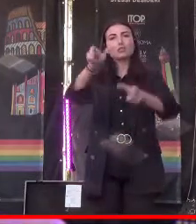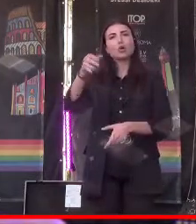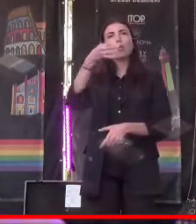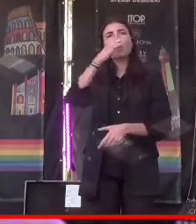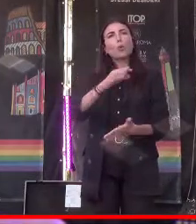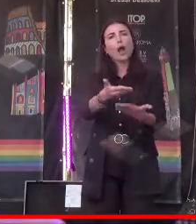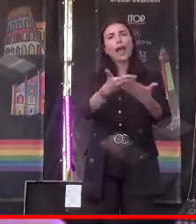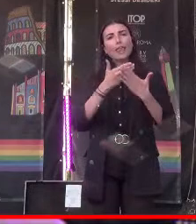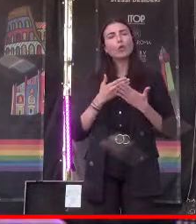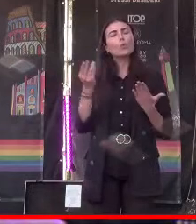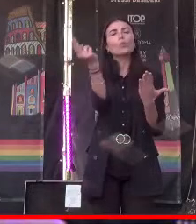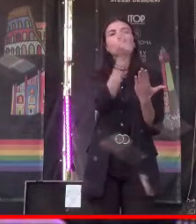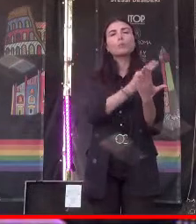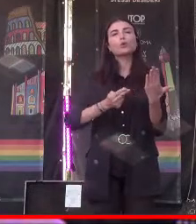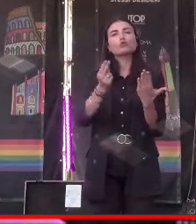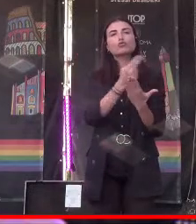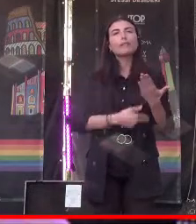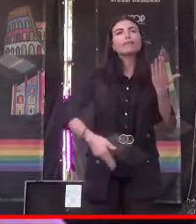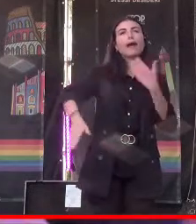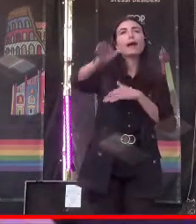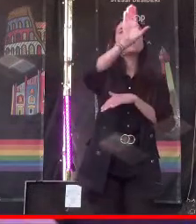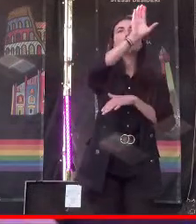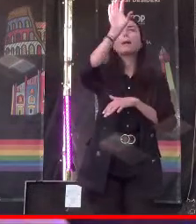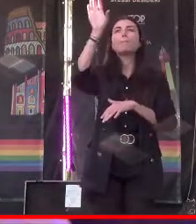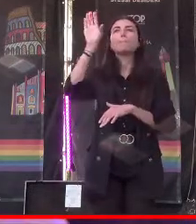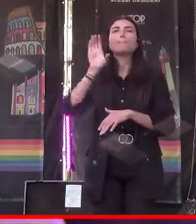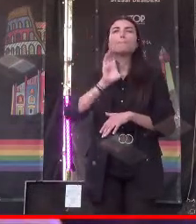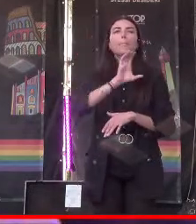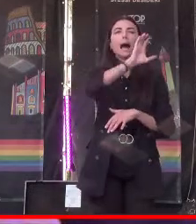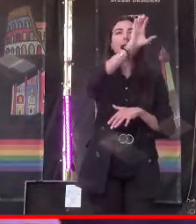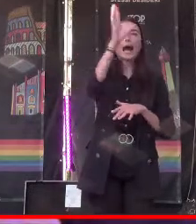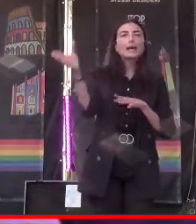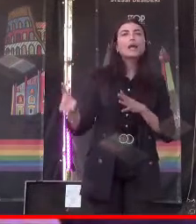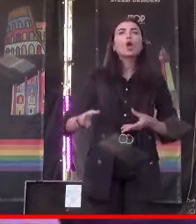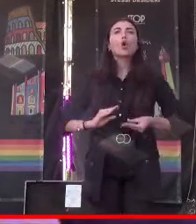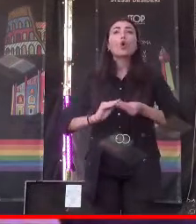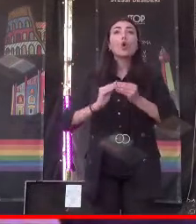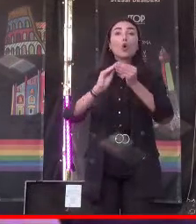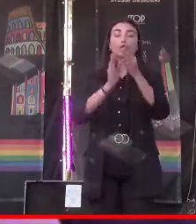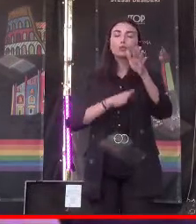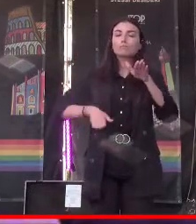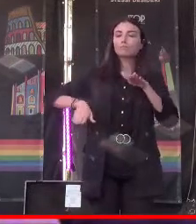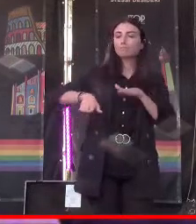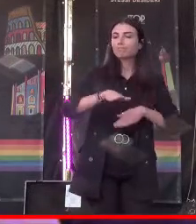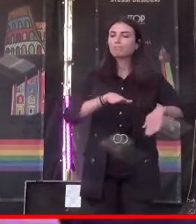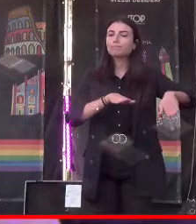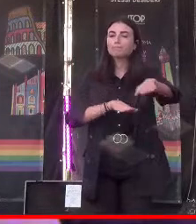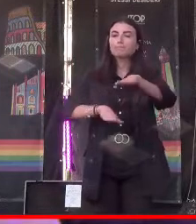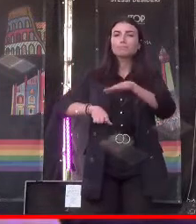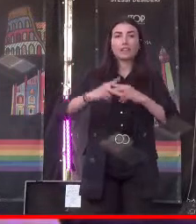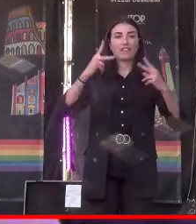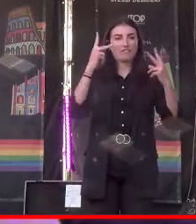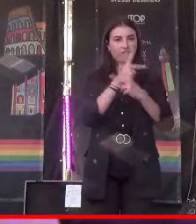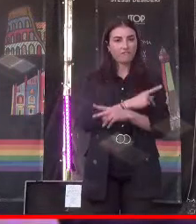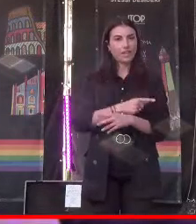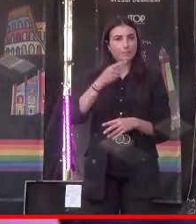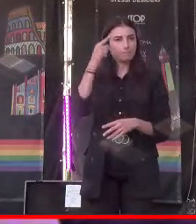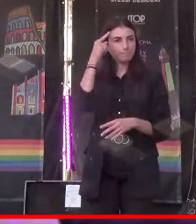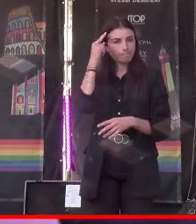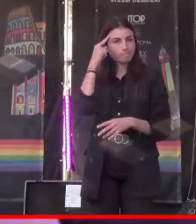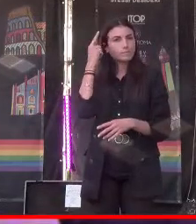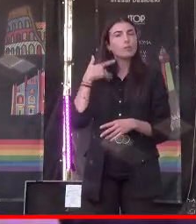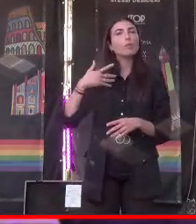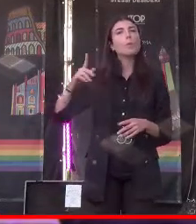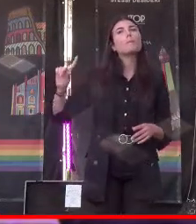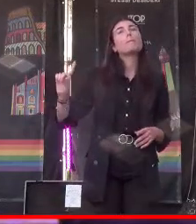per progettare, mappare e costruire step by step, partendo dalle priorità, ma anche cercando di risolvere magari